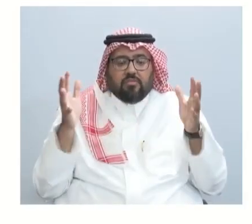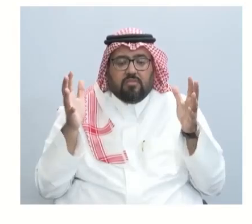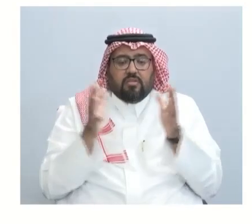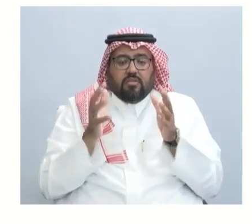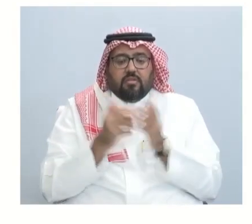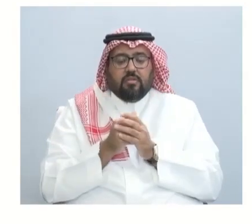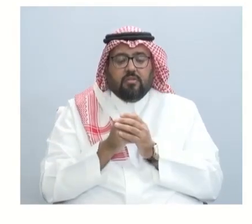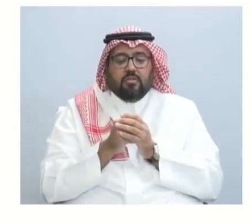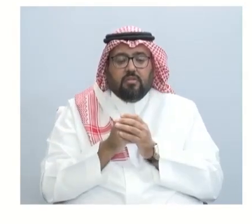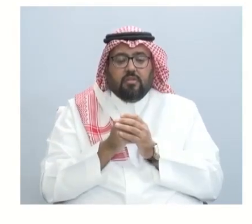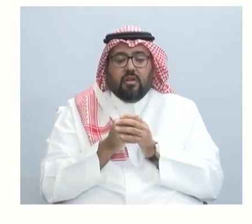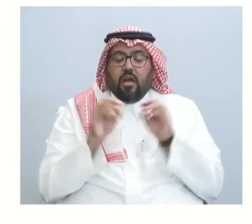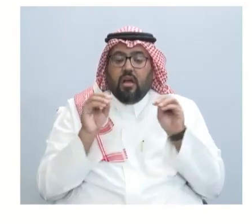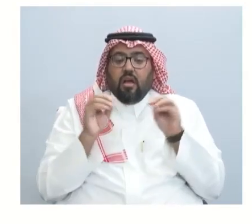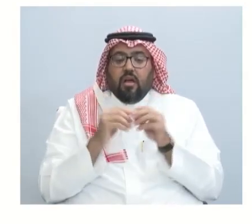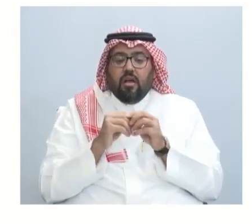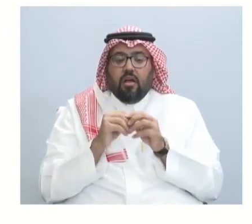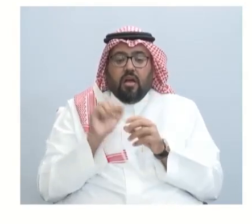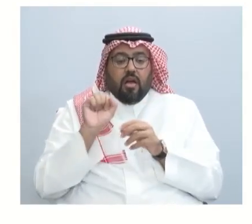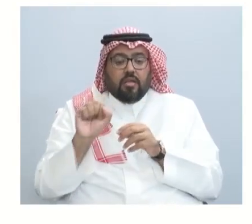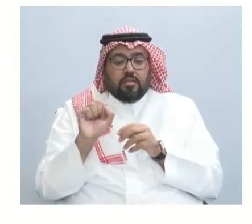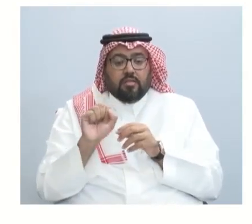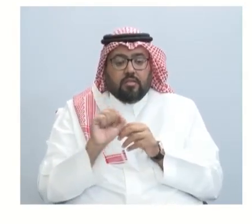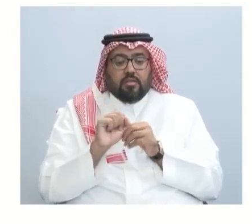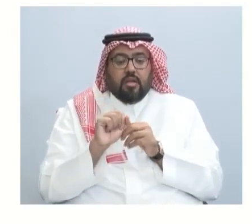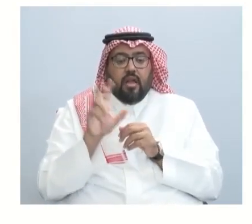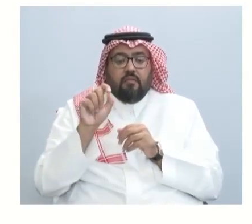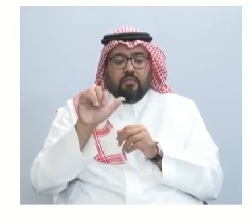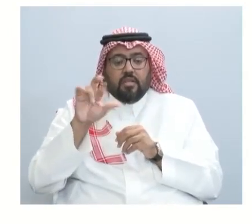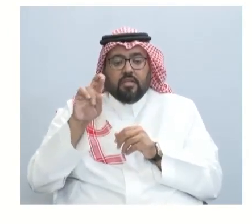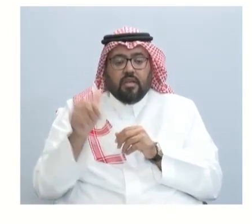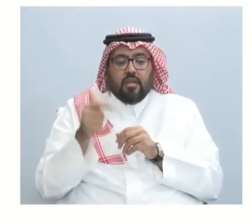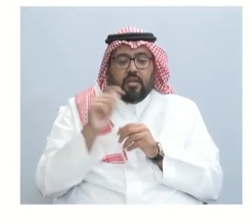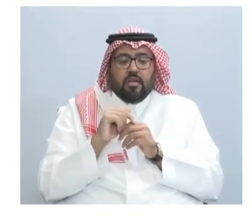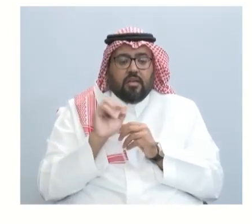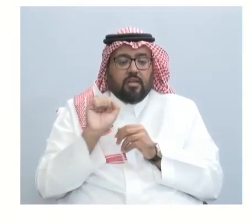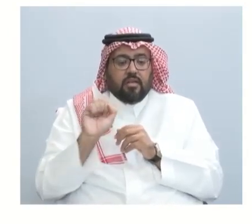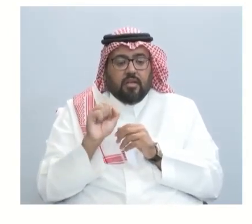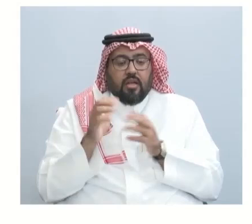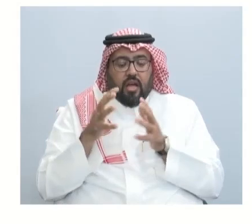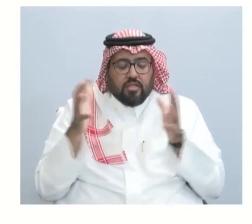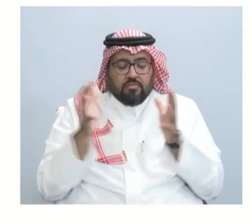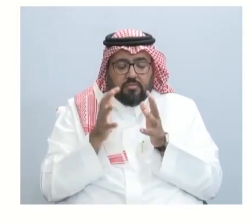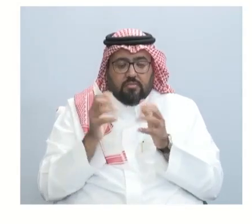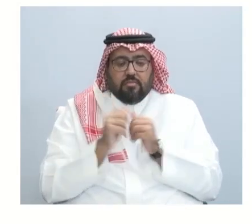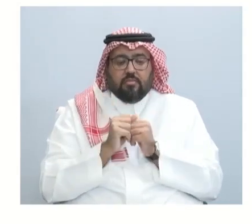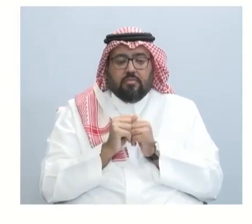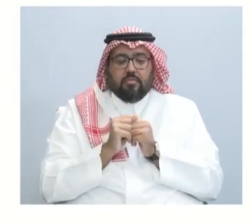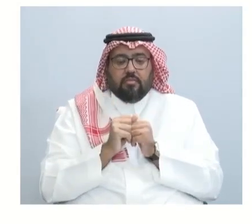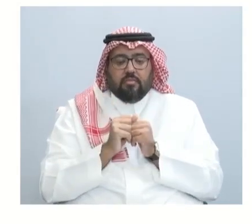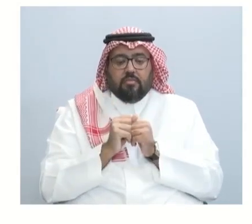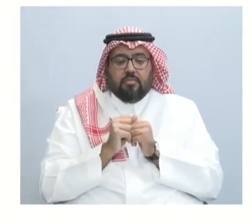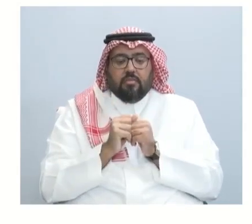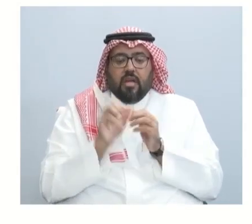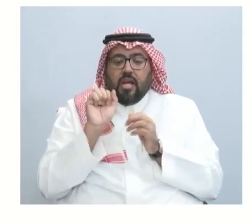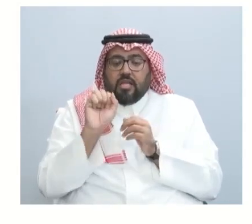هنا استخدمنا الخاصيه الفيزيائيه التاليه وهي الحجم وبالتالي في